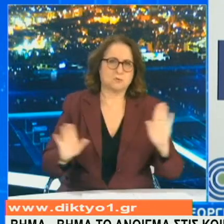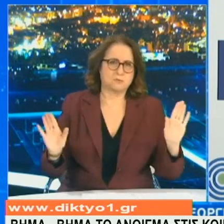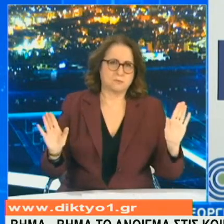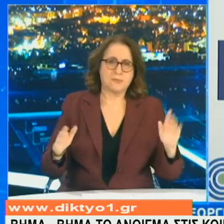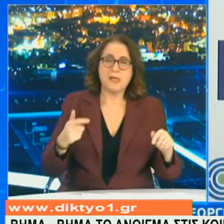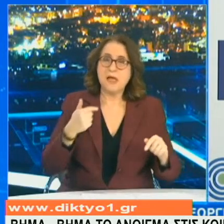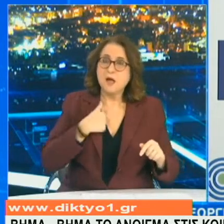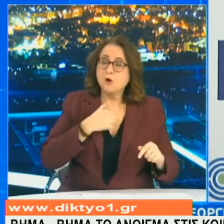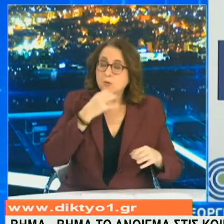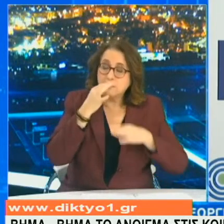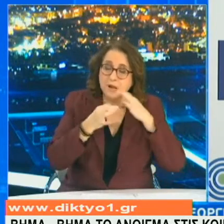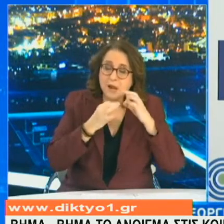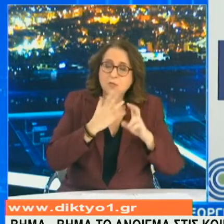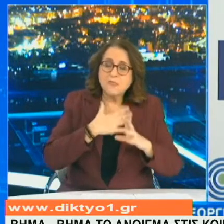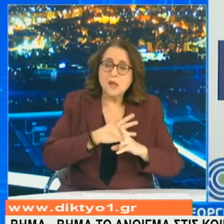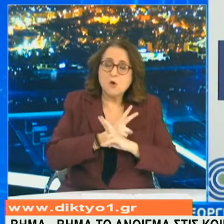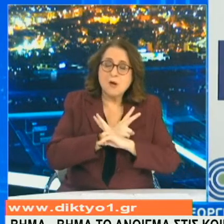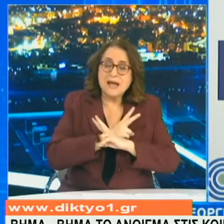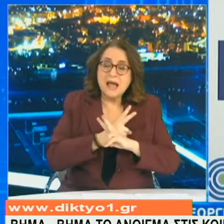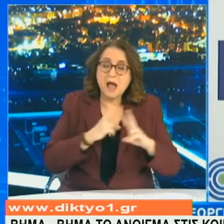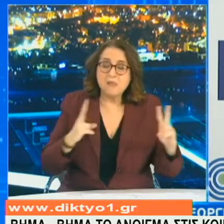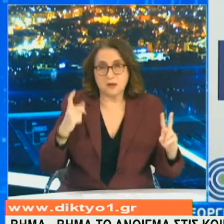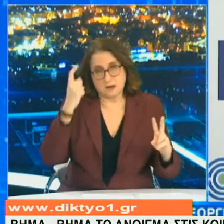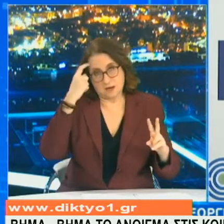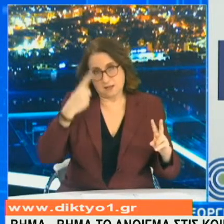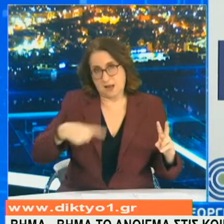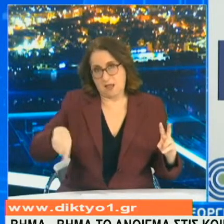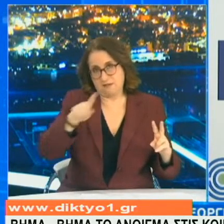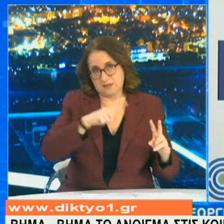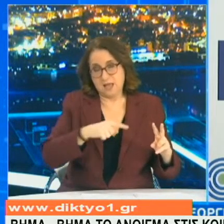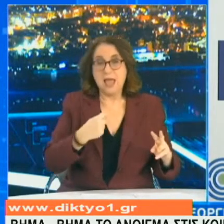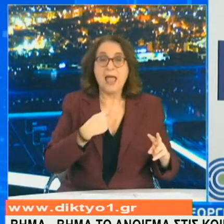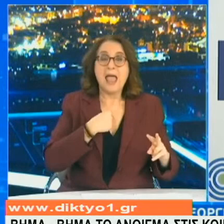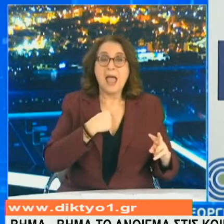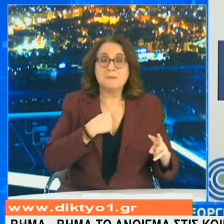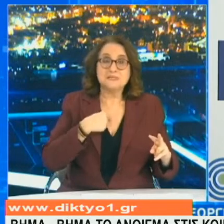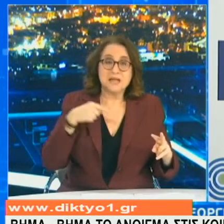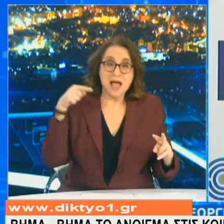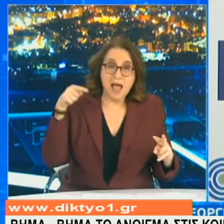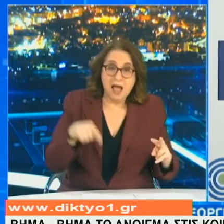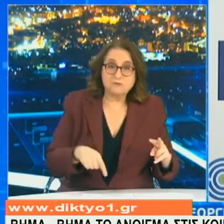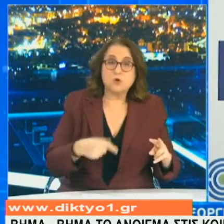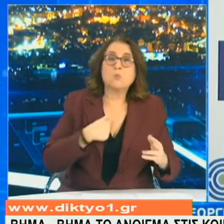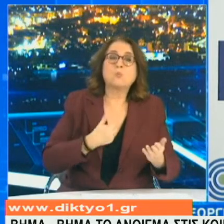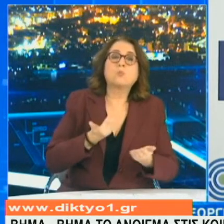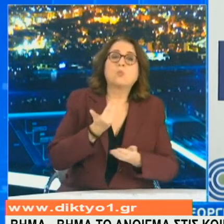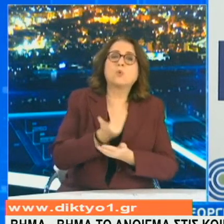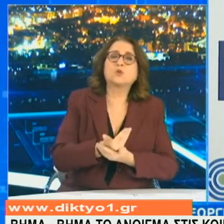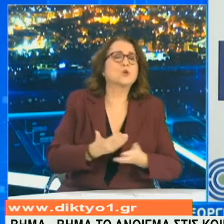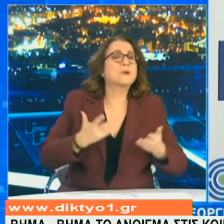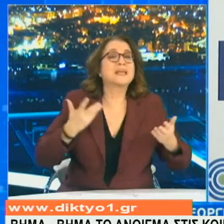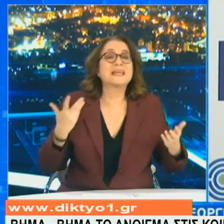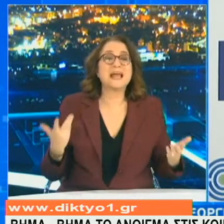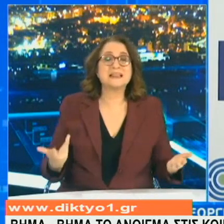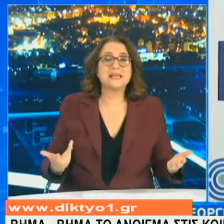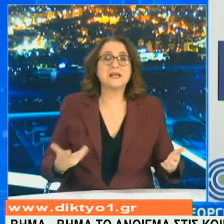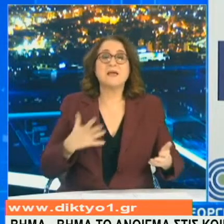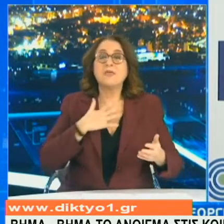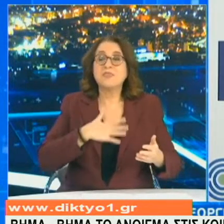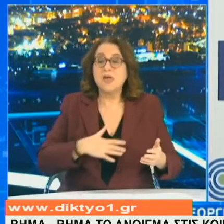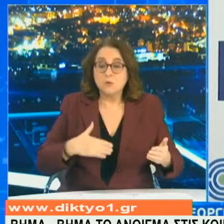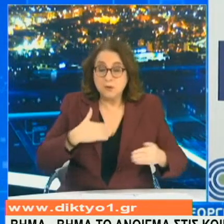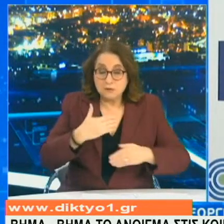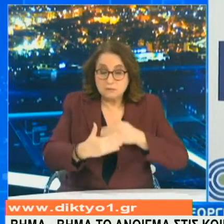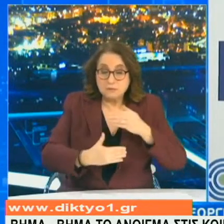Αυτό το σύστημα που σήμερα προτείνουμε για να έχει επιτυχία και διάρκεια και να μην βρεθούμε γρήγορα ξανά σε κλείσιμο της